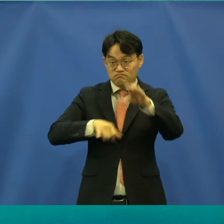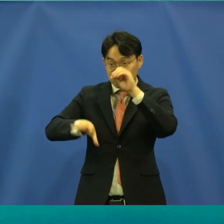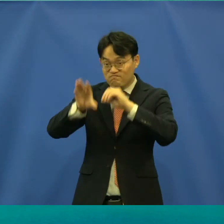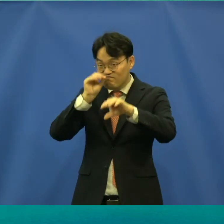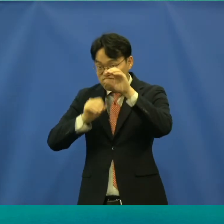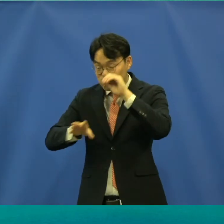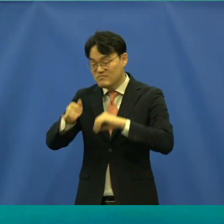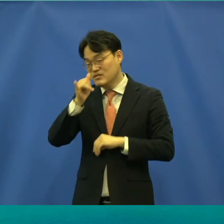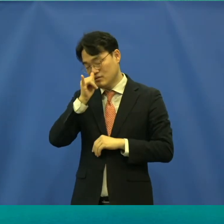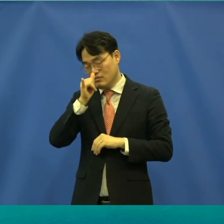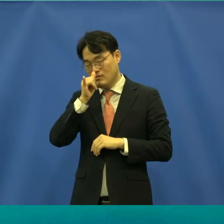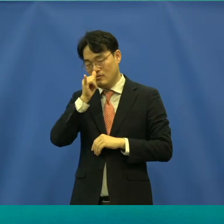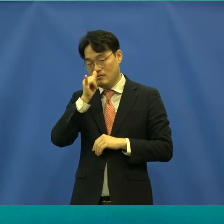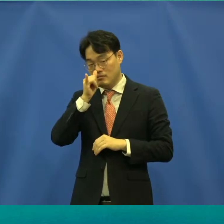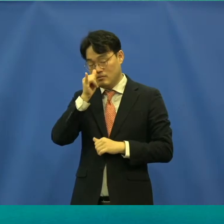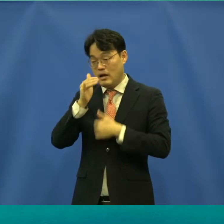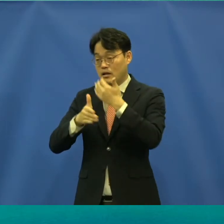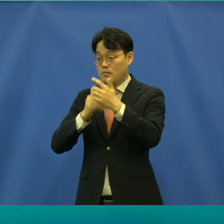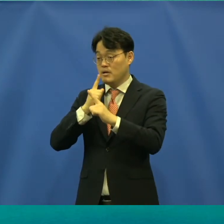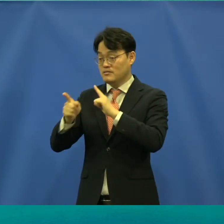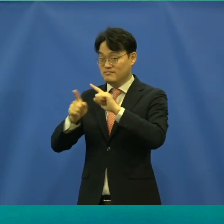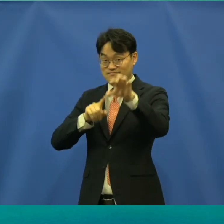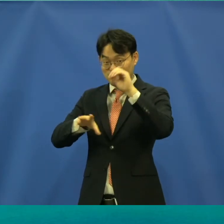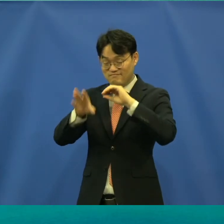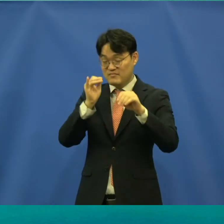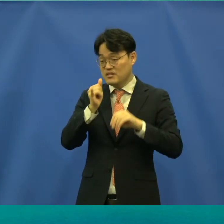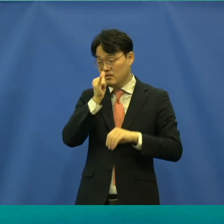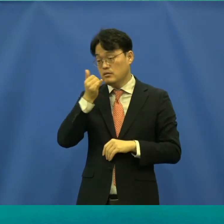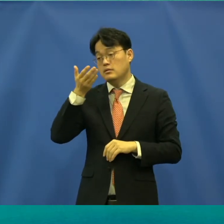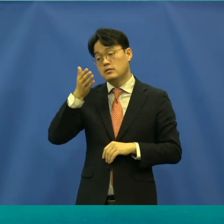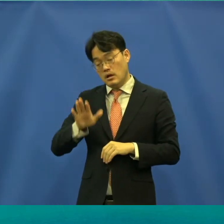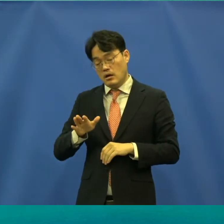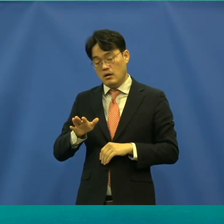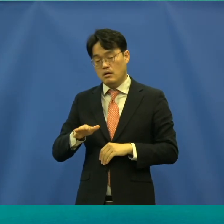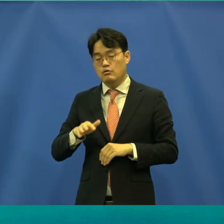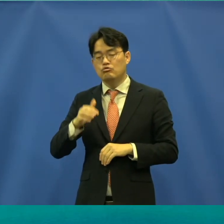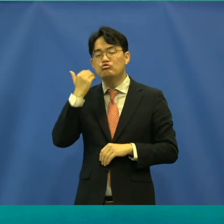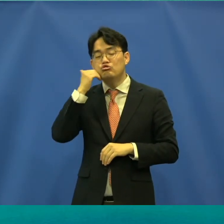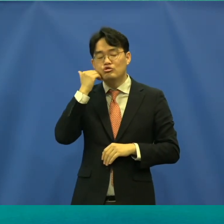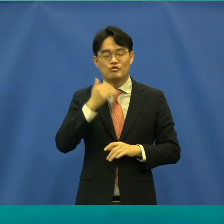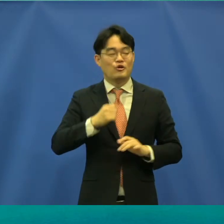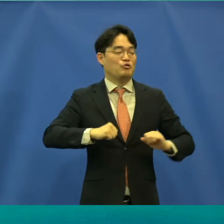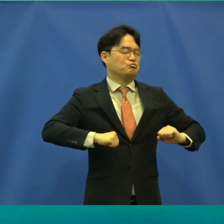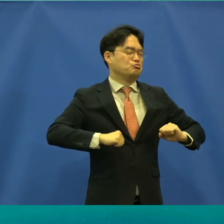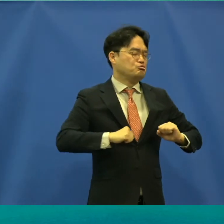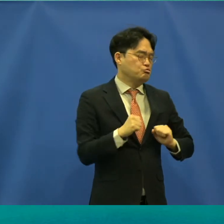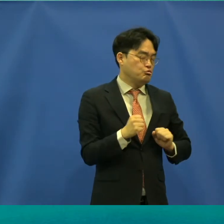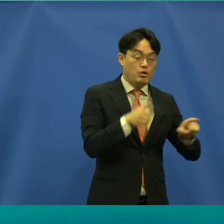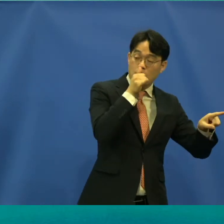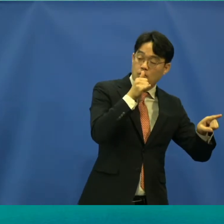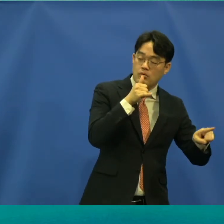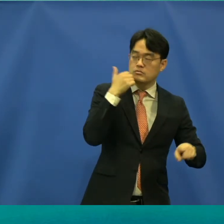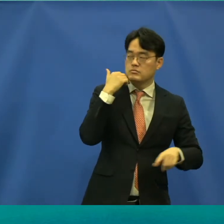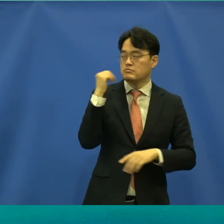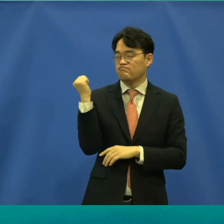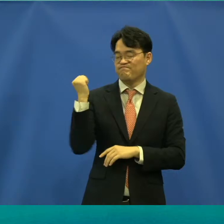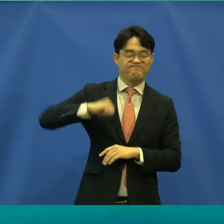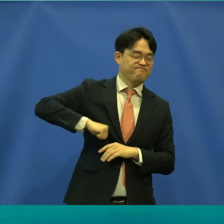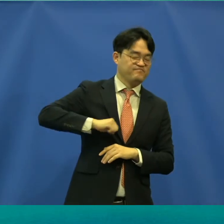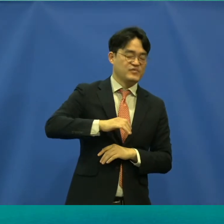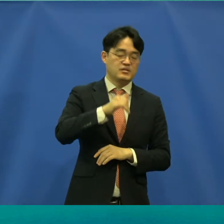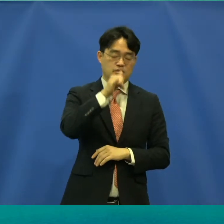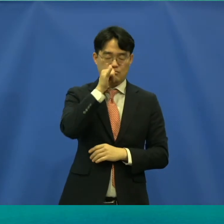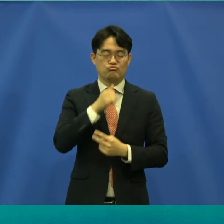말씀이 임하는 순간부터 모든 것은 시작이 됩니다. 지금도 하나님은 말씀하십니다. 하나님의 말씀에